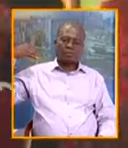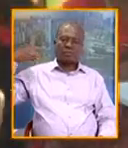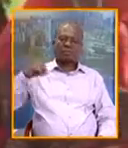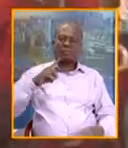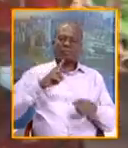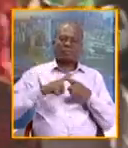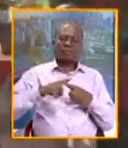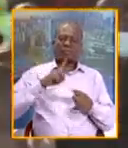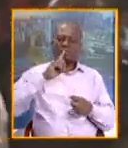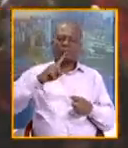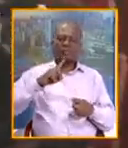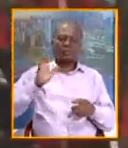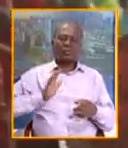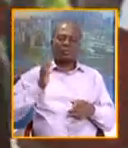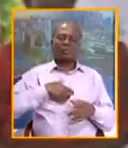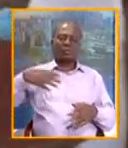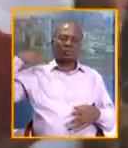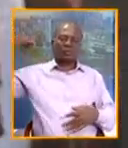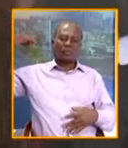être un autre candidat